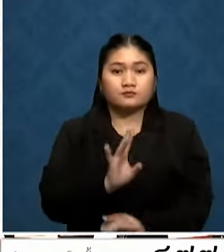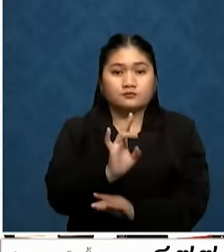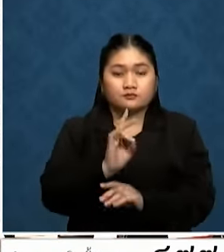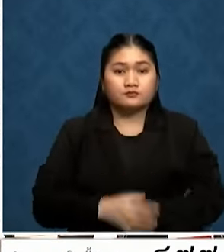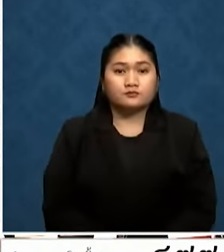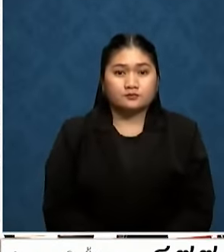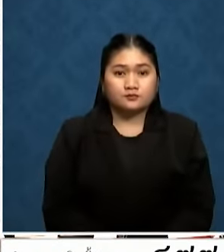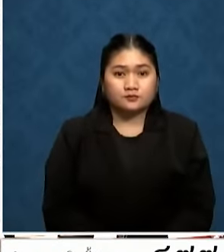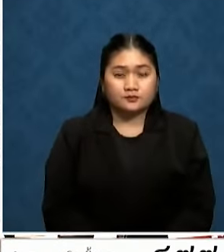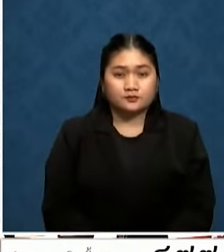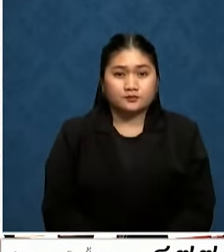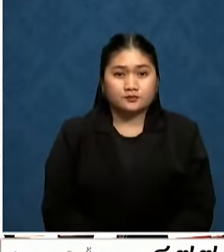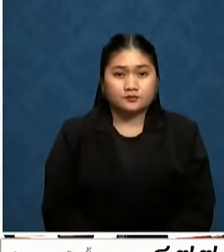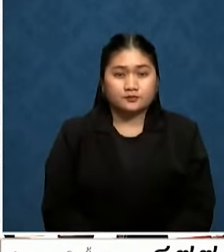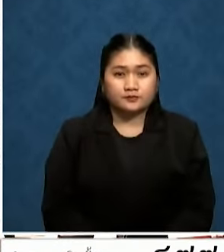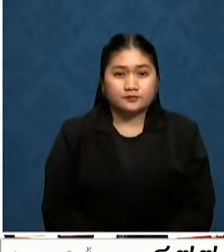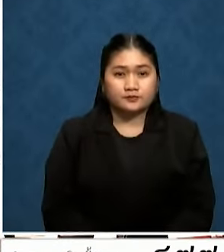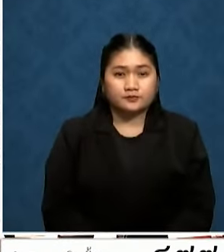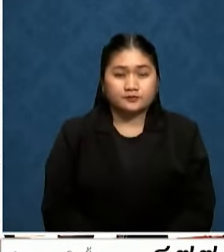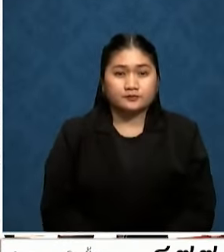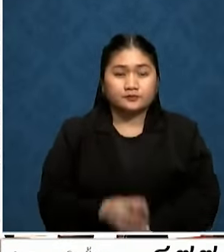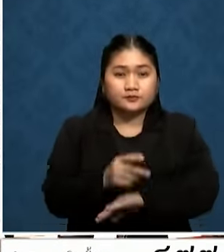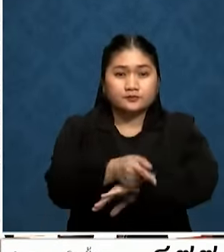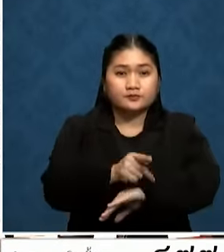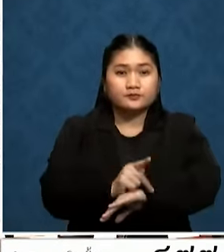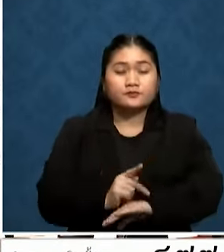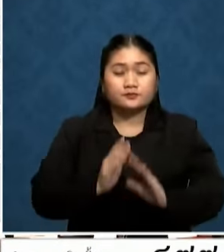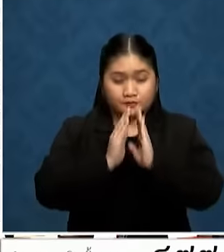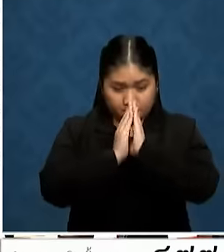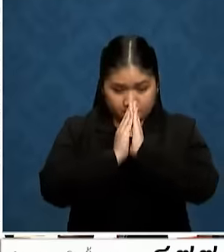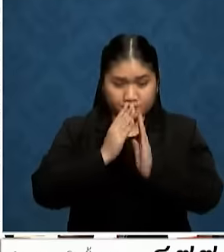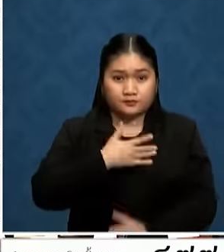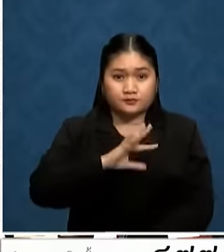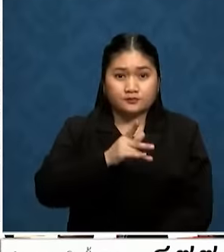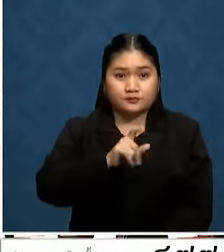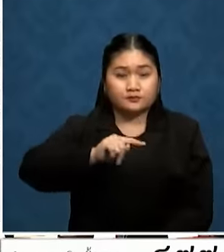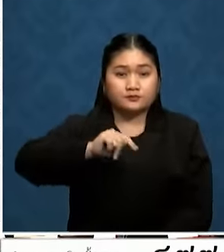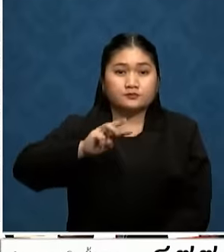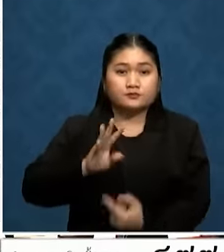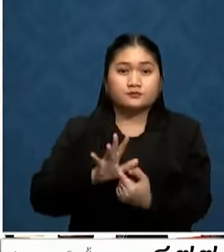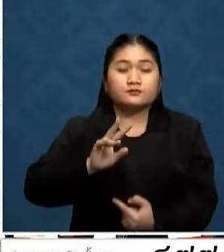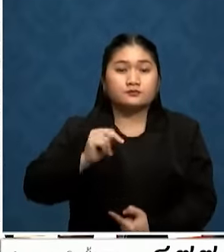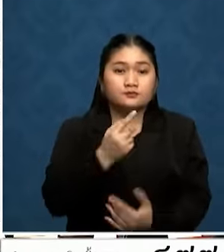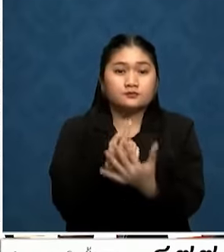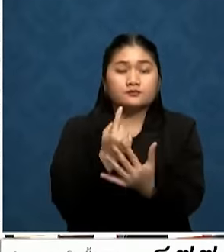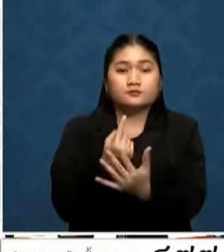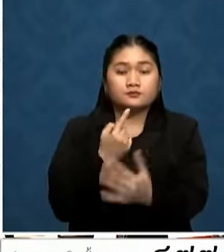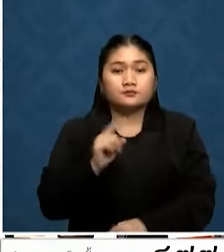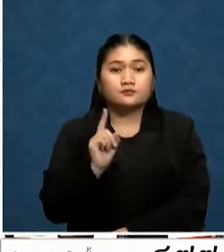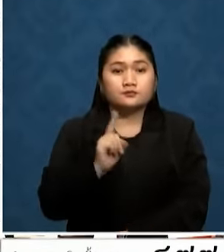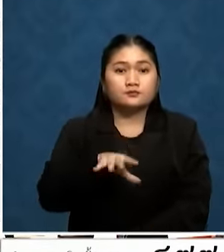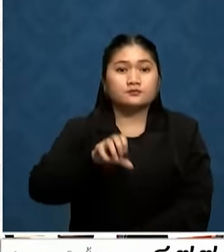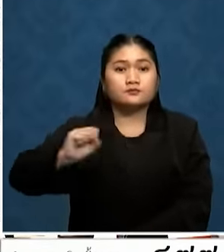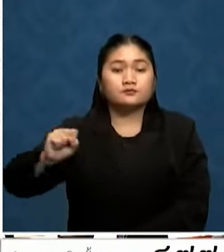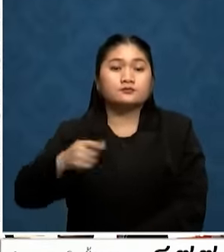ับกับเรีท่านประทานสภาที่ขอรบกัผมในชิตวันชินใวัตรผู้แนลาสดรจงหวดเชีย